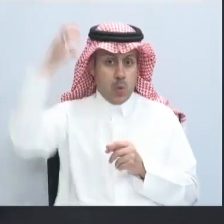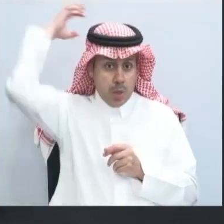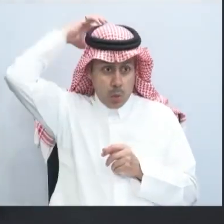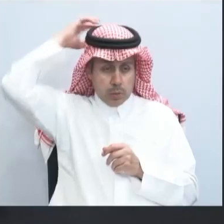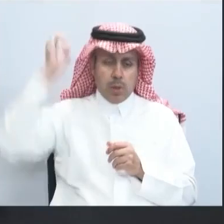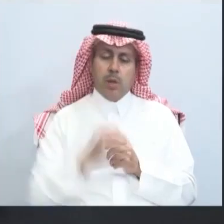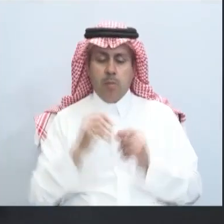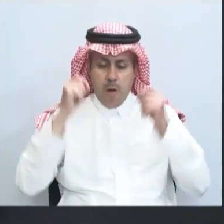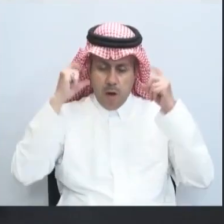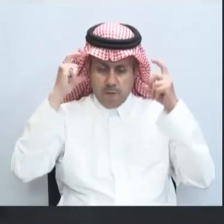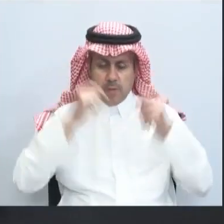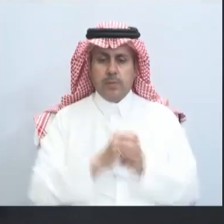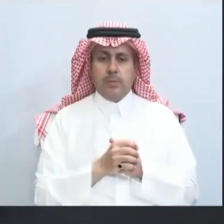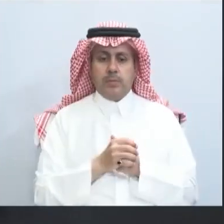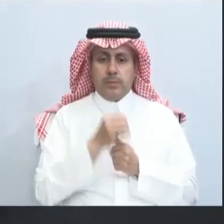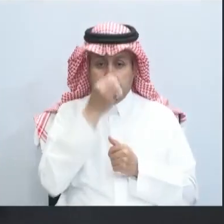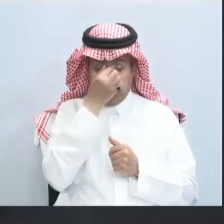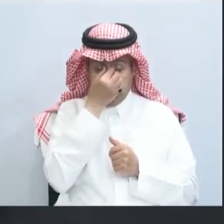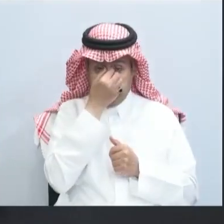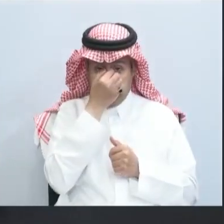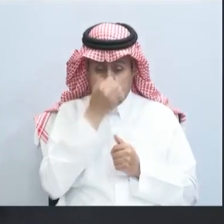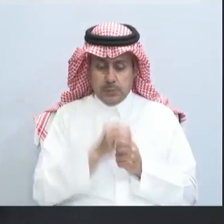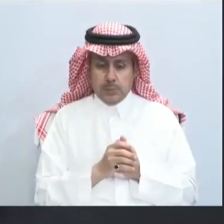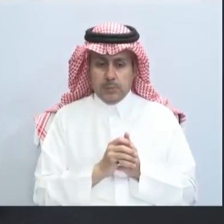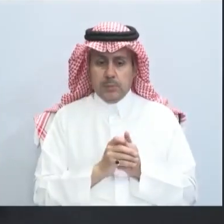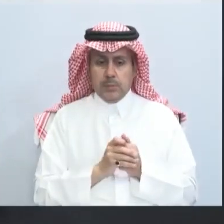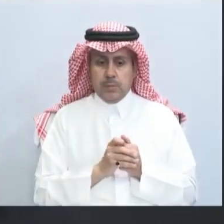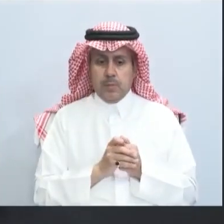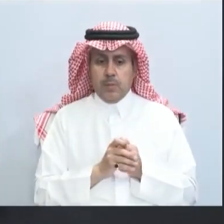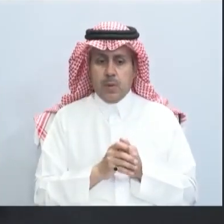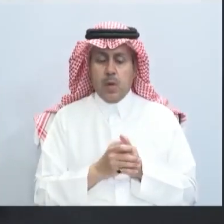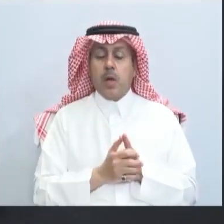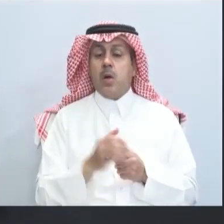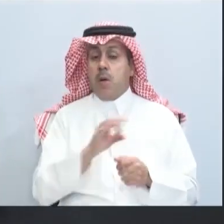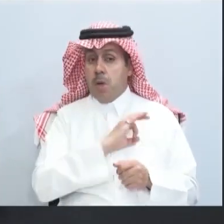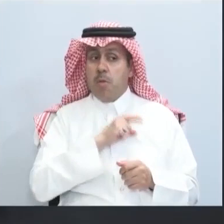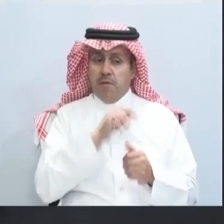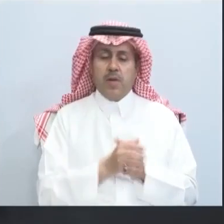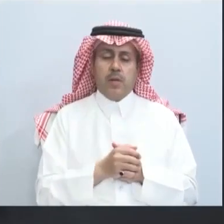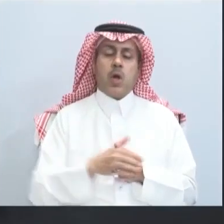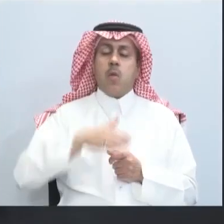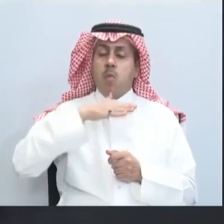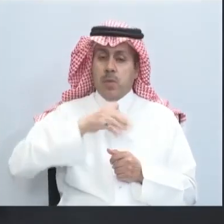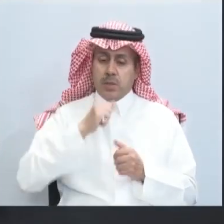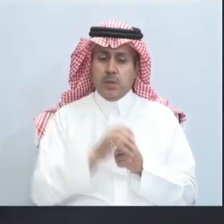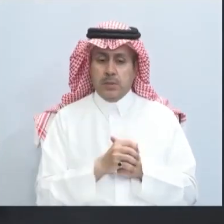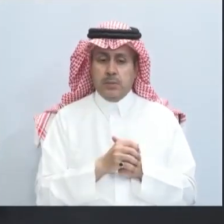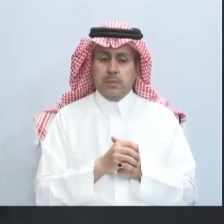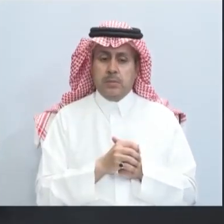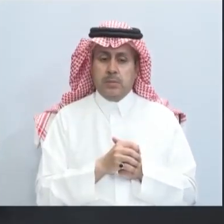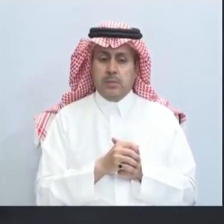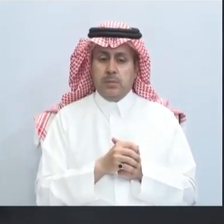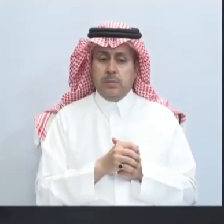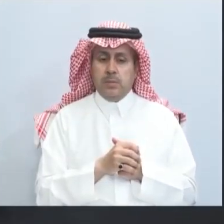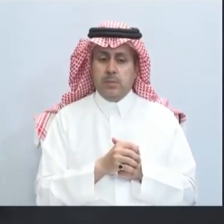عندهم علم بذلك الامر متوجه عليه الصلاه والسلام الى بيت المقدس وكان لهم رغبه في ذلك والنبي صلى الله عليه وسلم